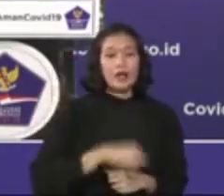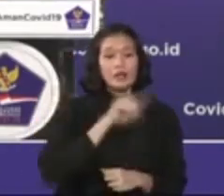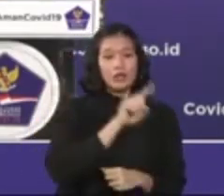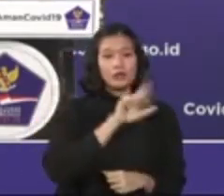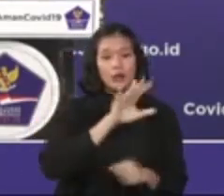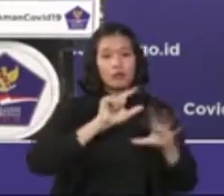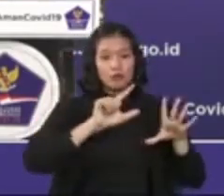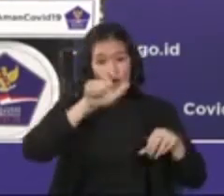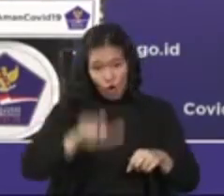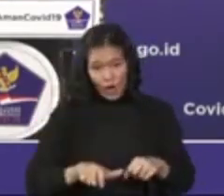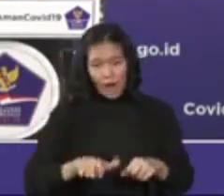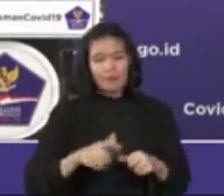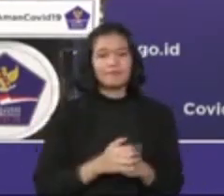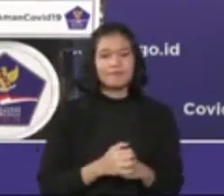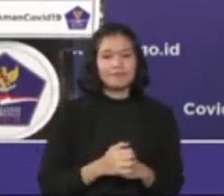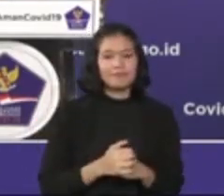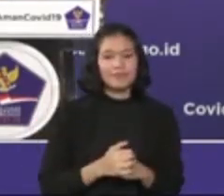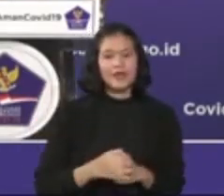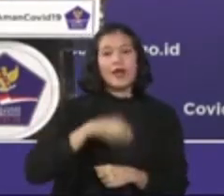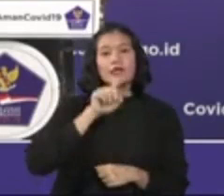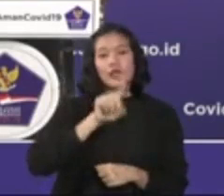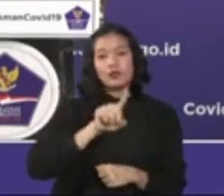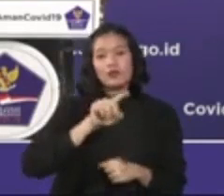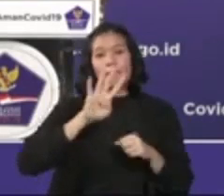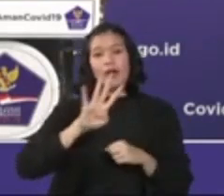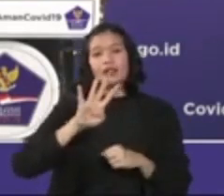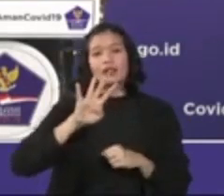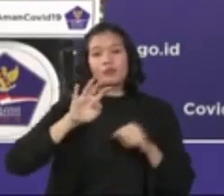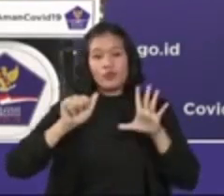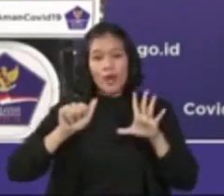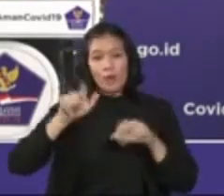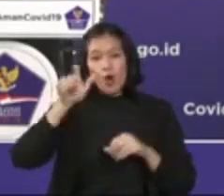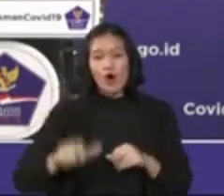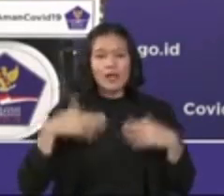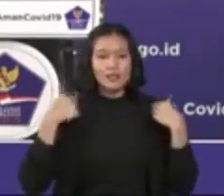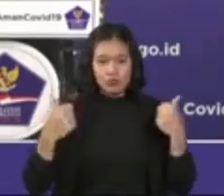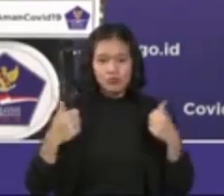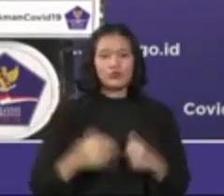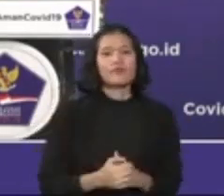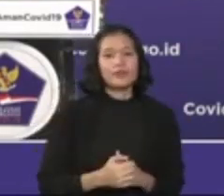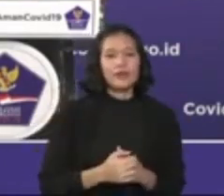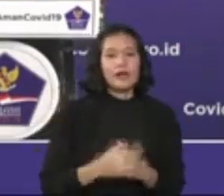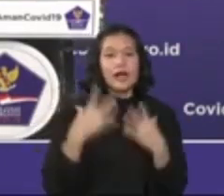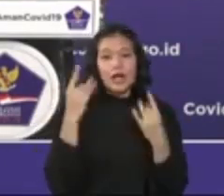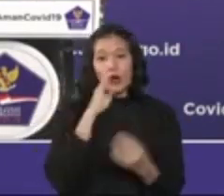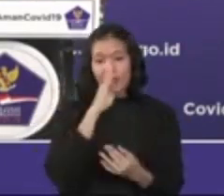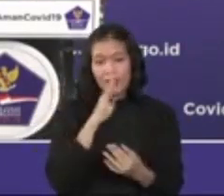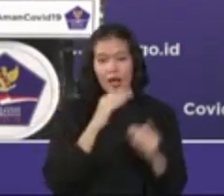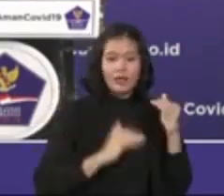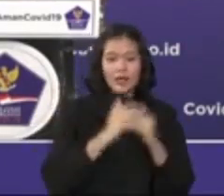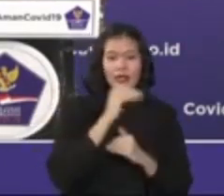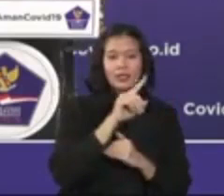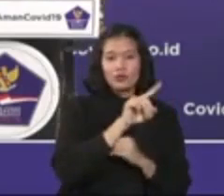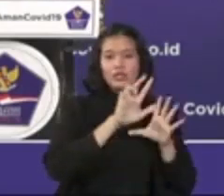157 orang dan melaporkan 146 sembuh. Jawa Tengah meningkat